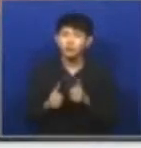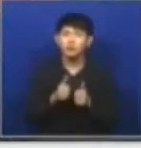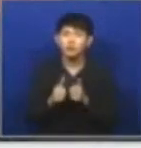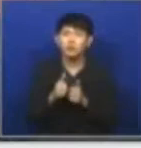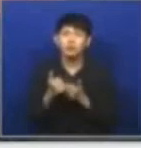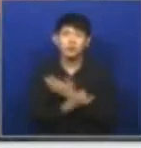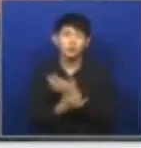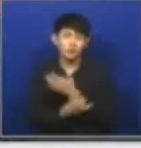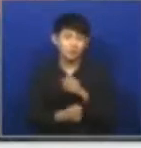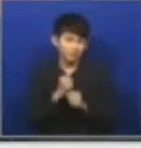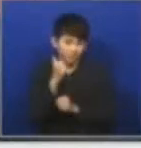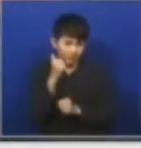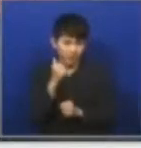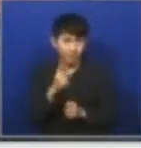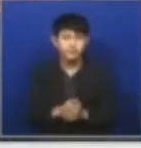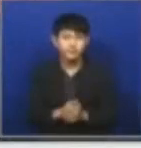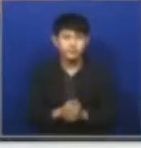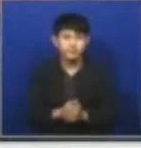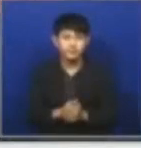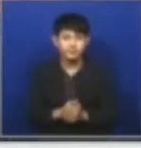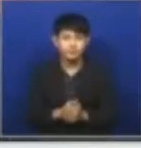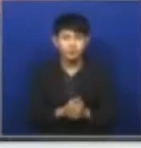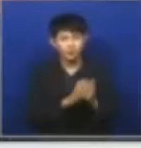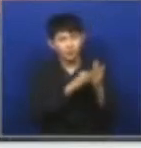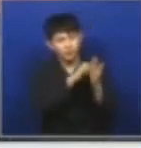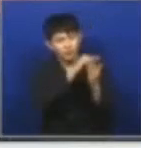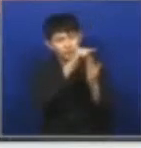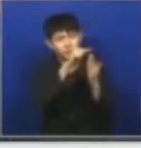ศอื่นได้ตลอดแนวชายแดน